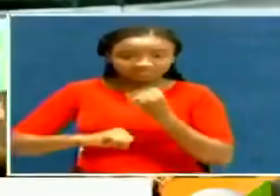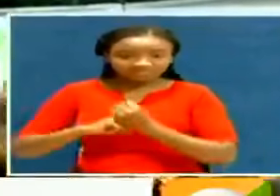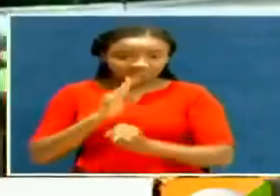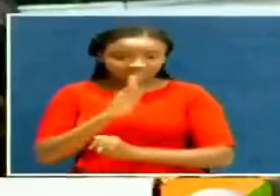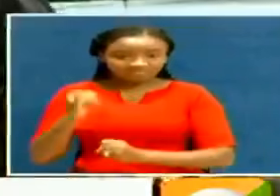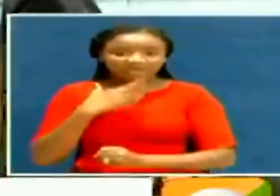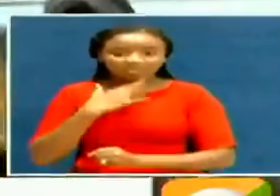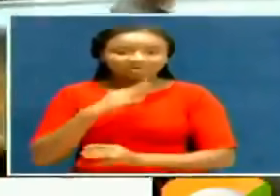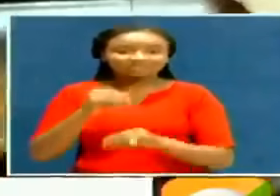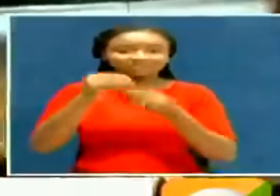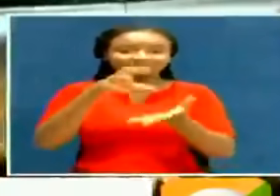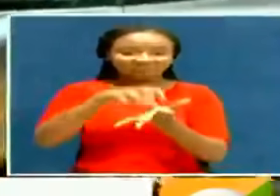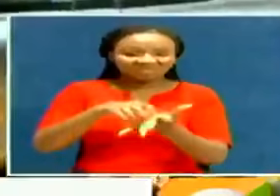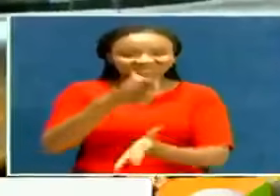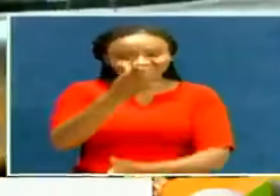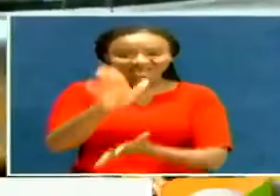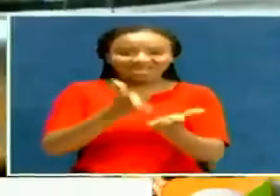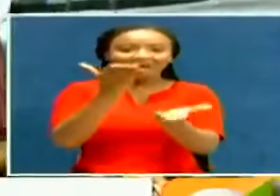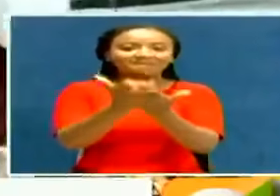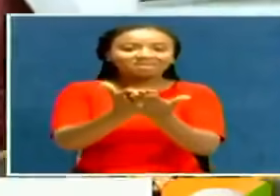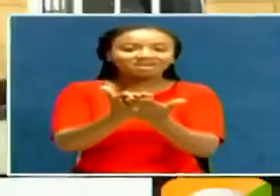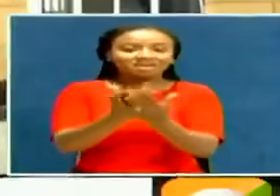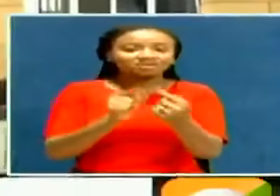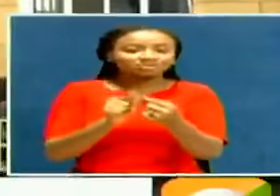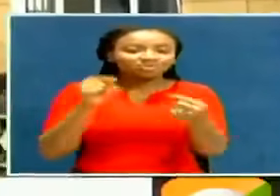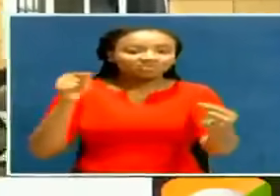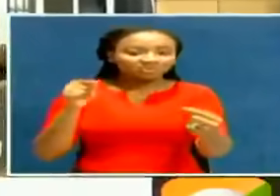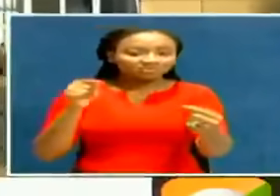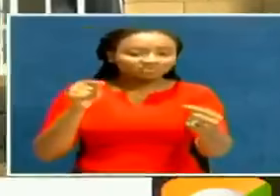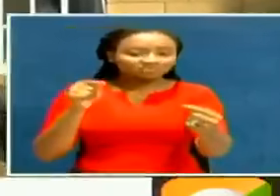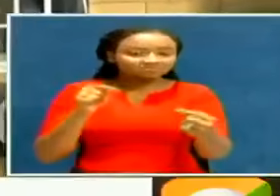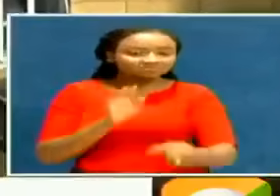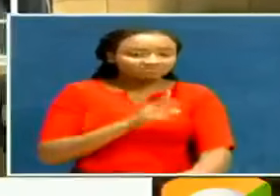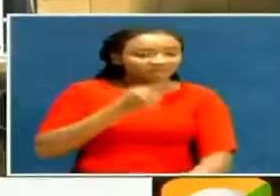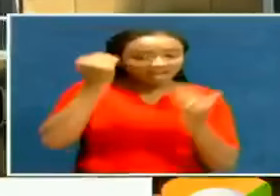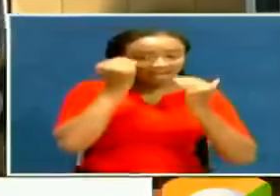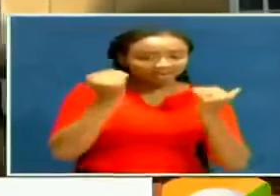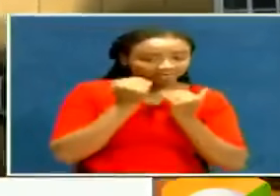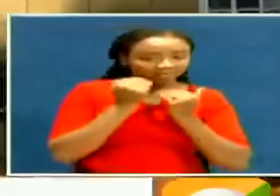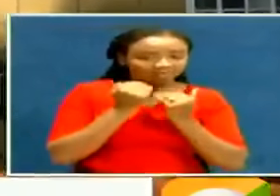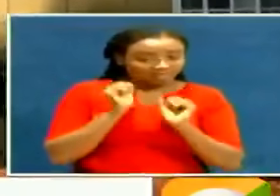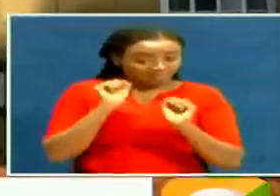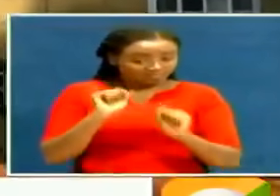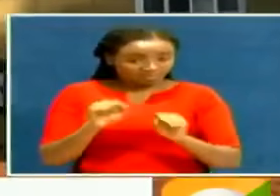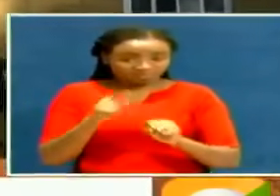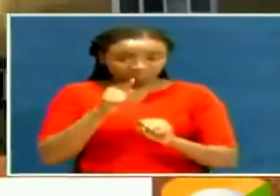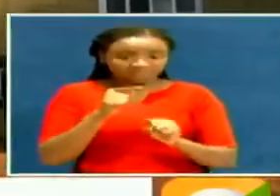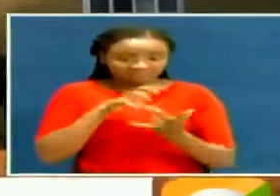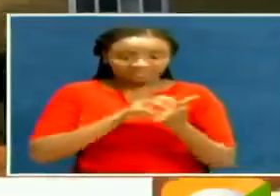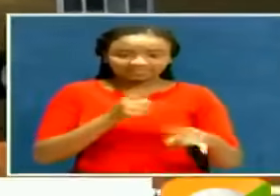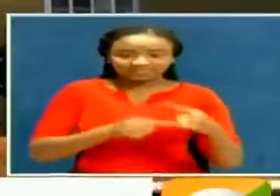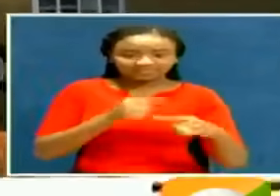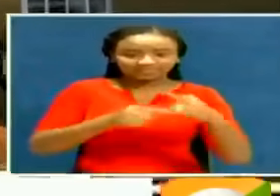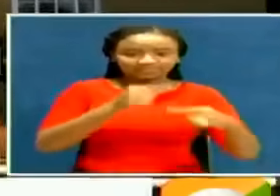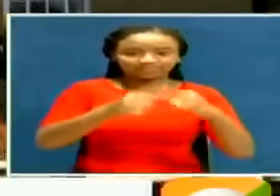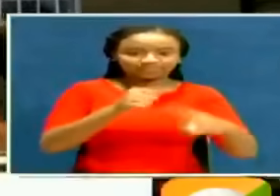wakikusudia kuwasilisha kesi katika mahakama ya rufaa kupinga uamuzi wa mahakama kuu. Kuna uwezekano wa kesi hiyo kuendelea hadi mahakama